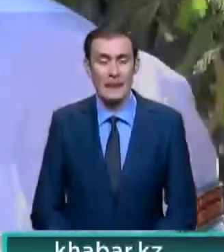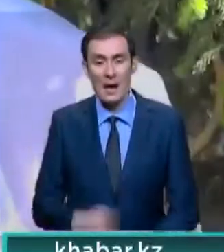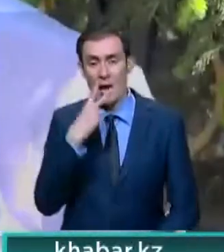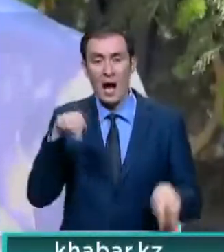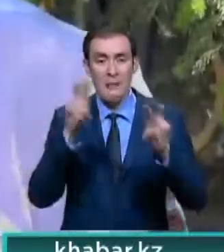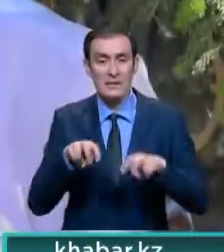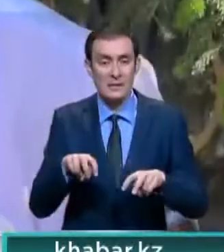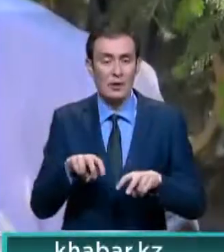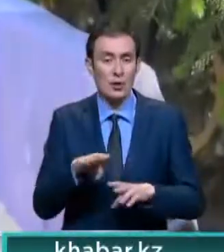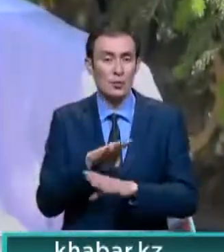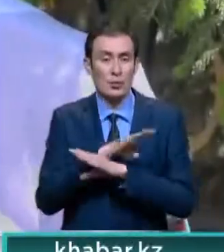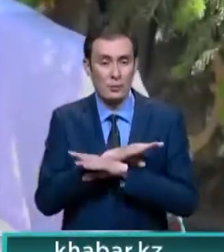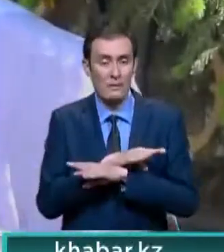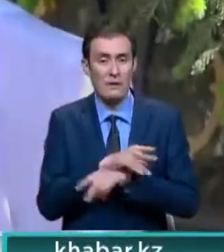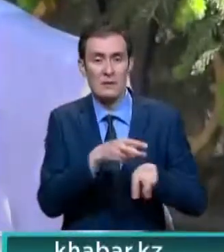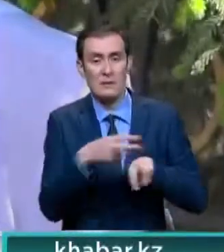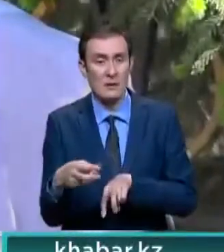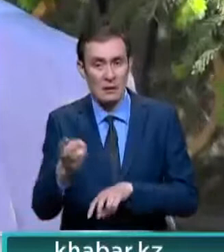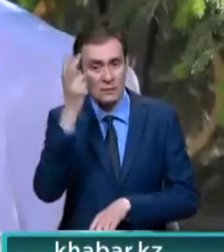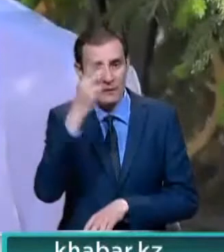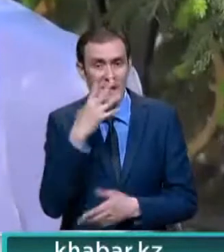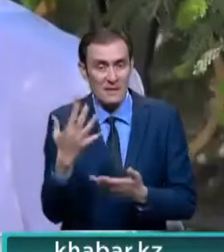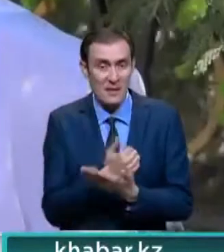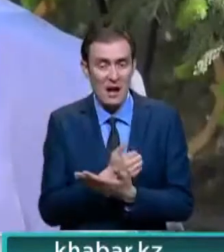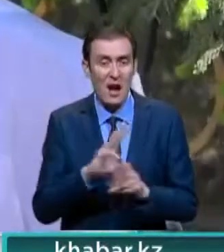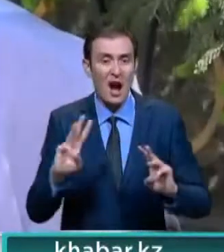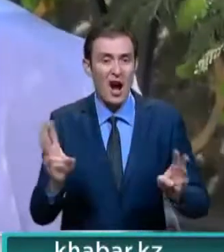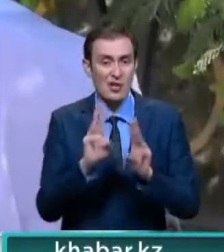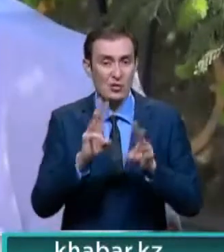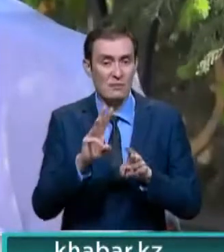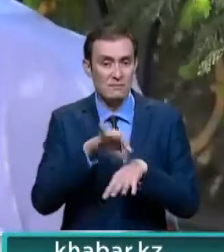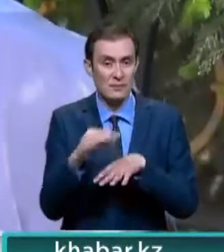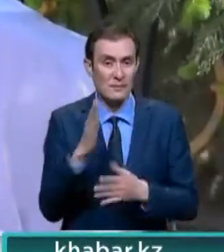Обследование туш, обнаружены следы ожогов на тушах животных.